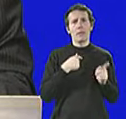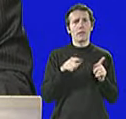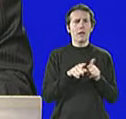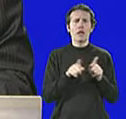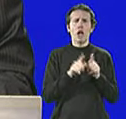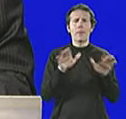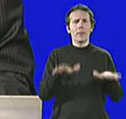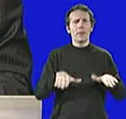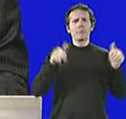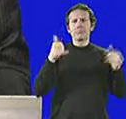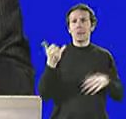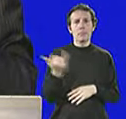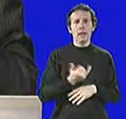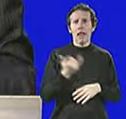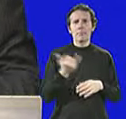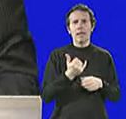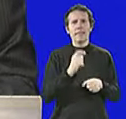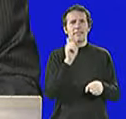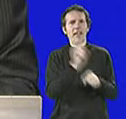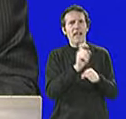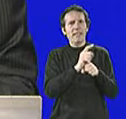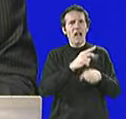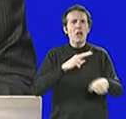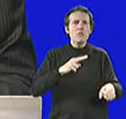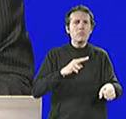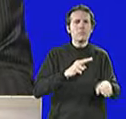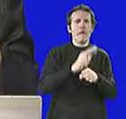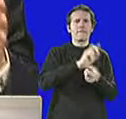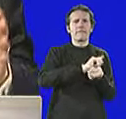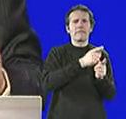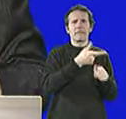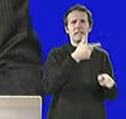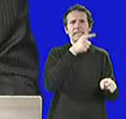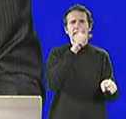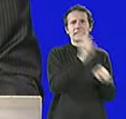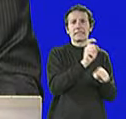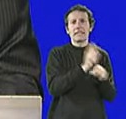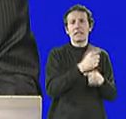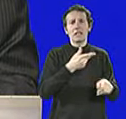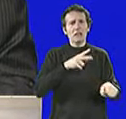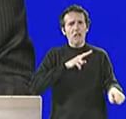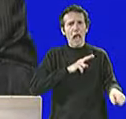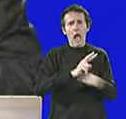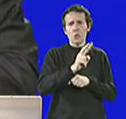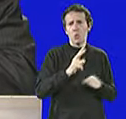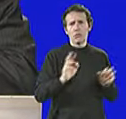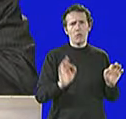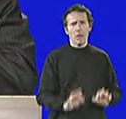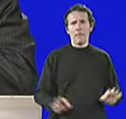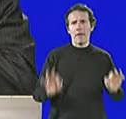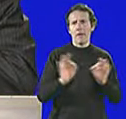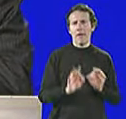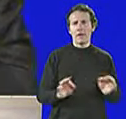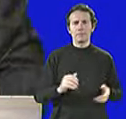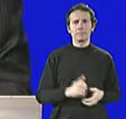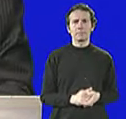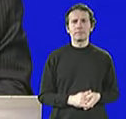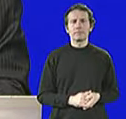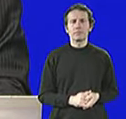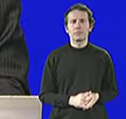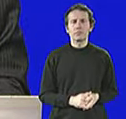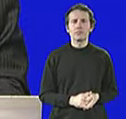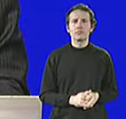fait, de toute attaque blessante, de toute insulte. Et je n'accorderai aucune